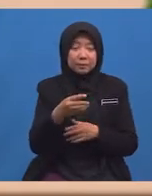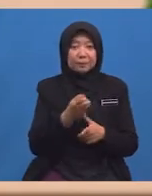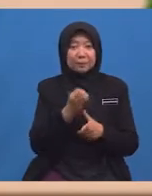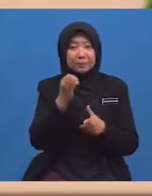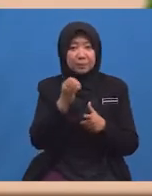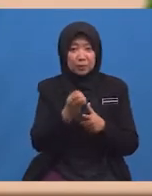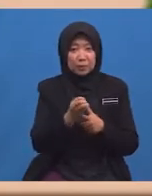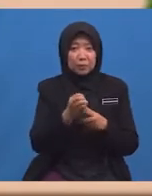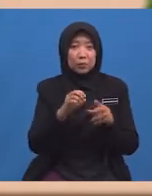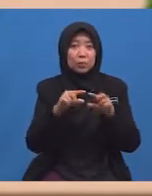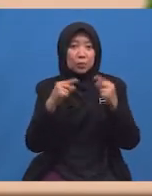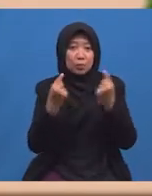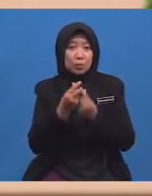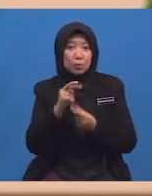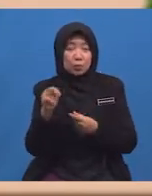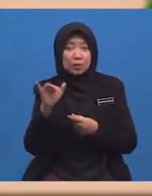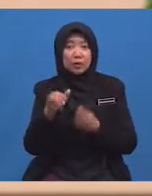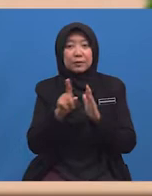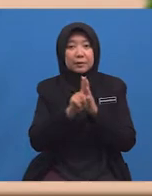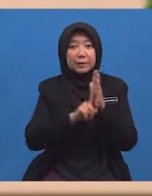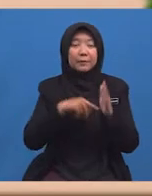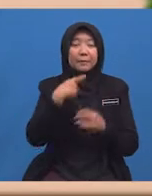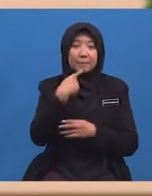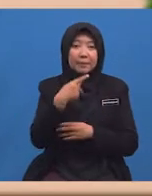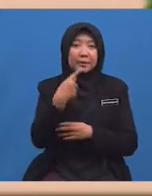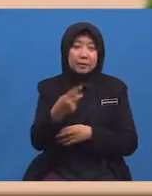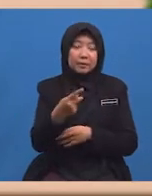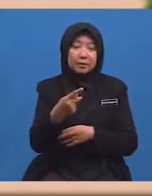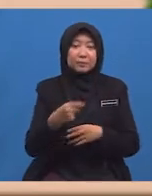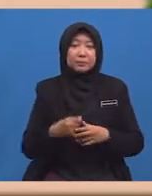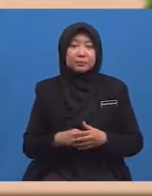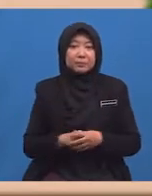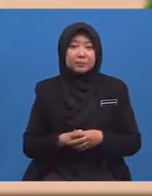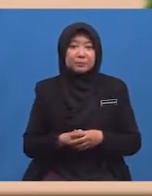atau golongan yang diperintah.